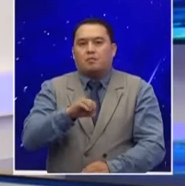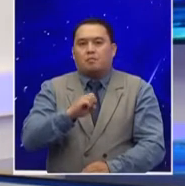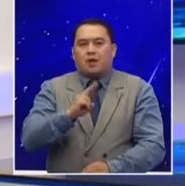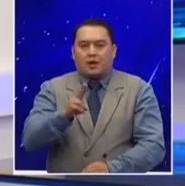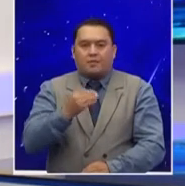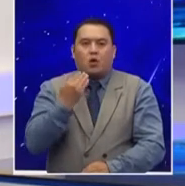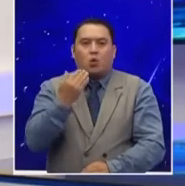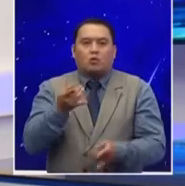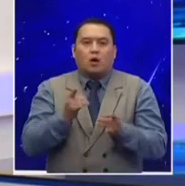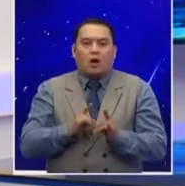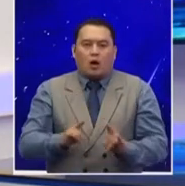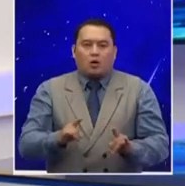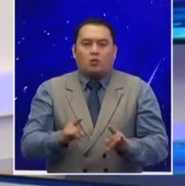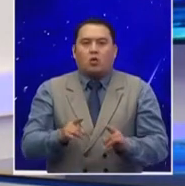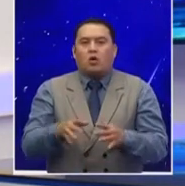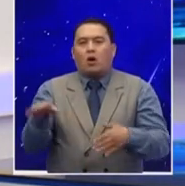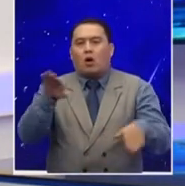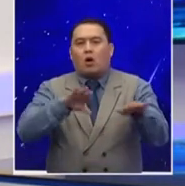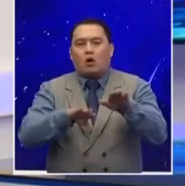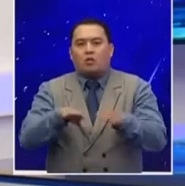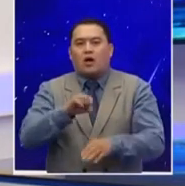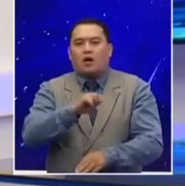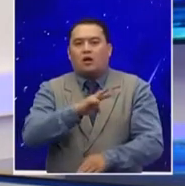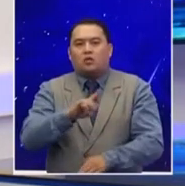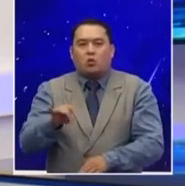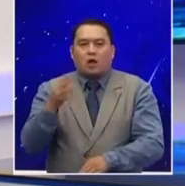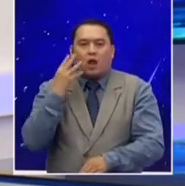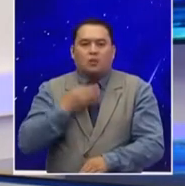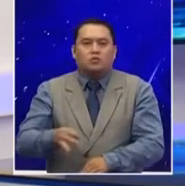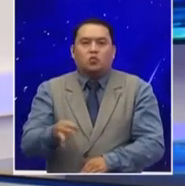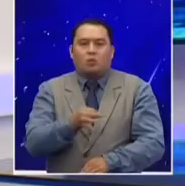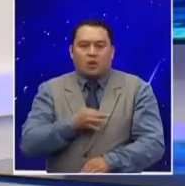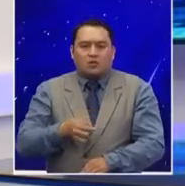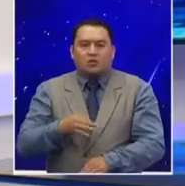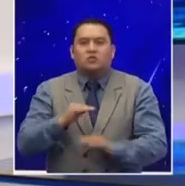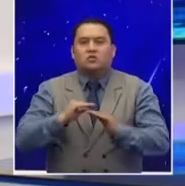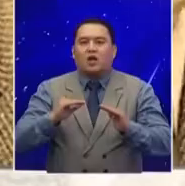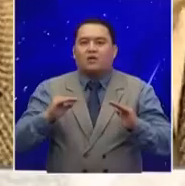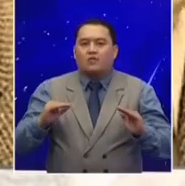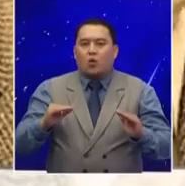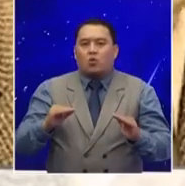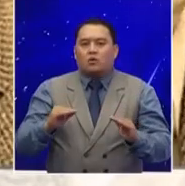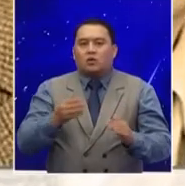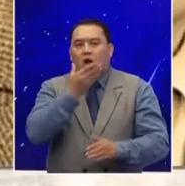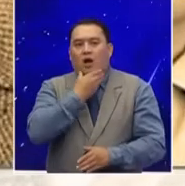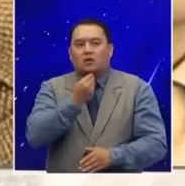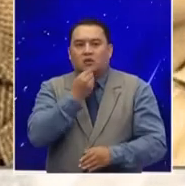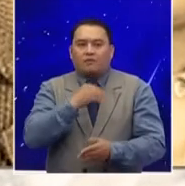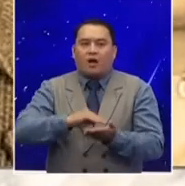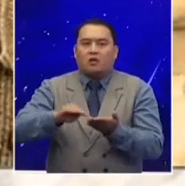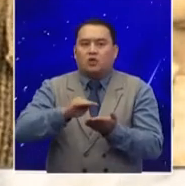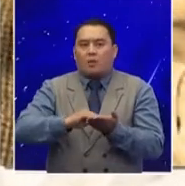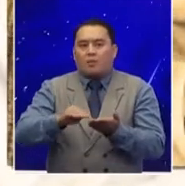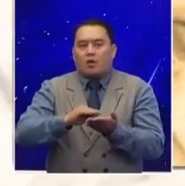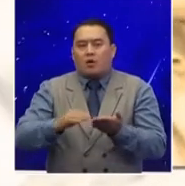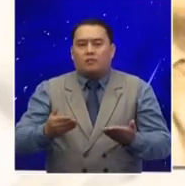Сокпакпаеву. Он родился в одном из горных аулов Нарынкольского района Алматинской области. Свое детство он очень красочно описал в